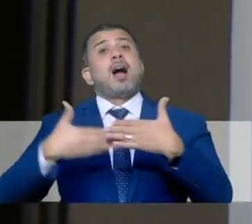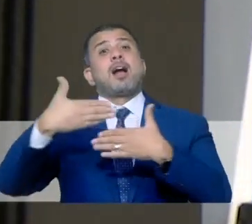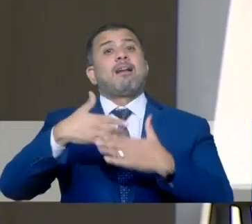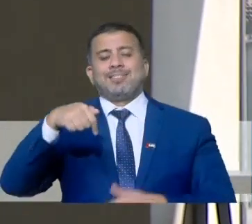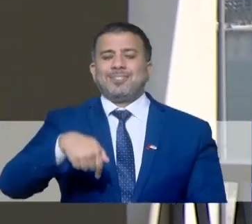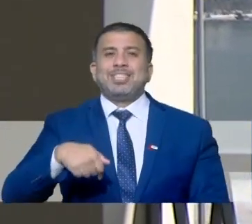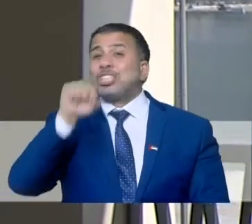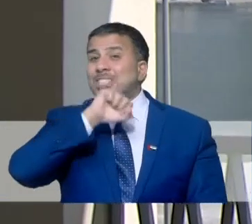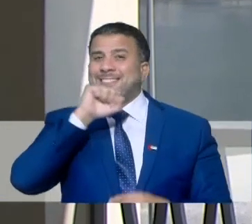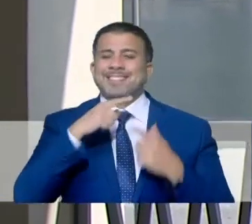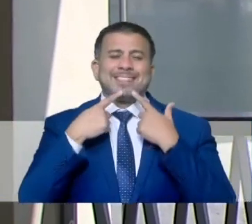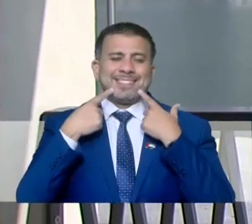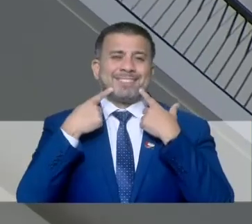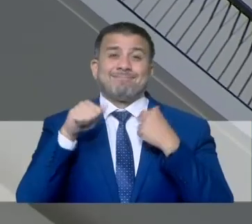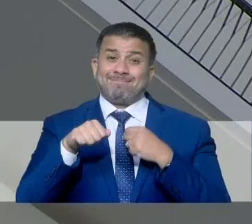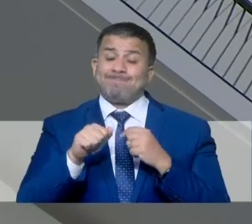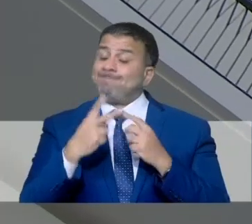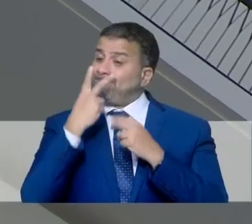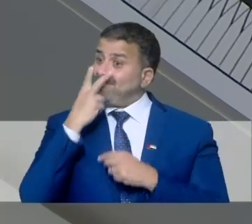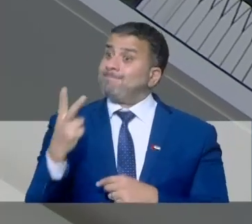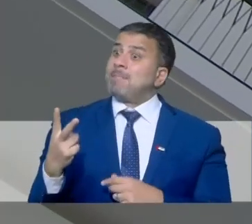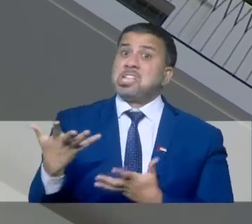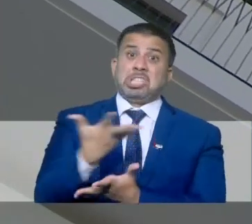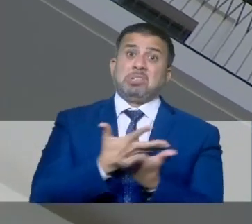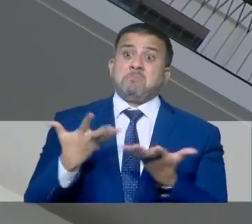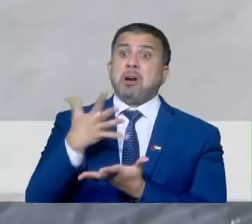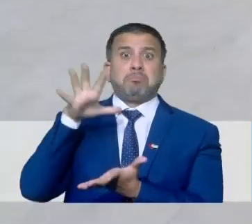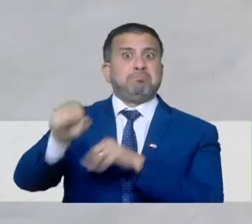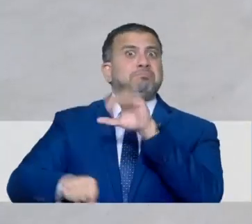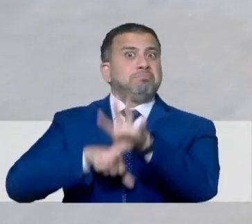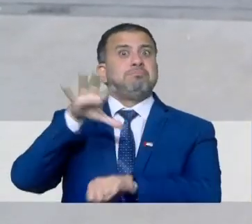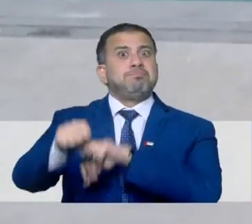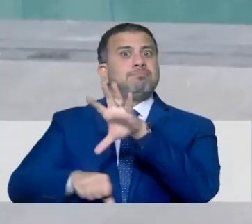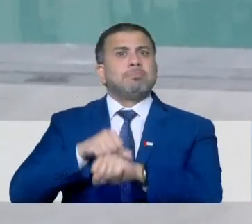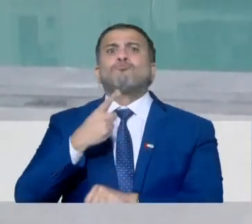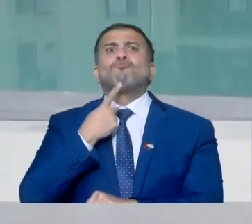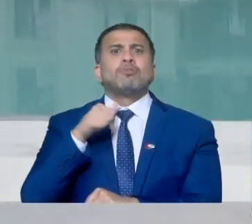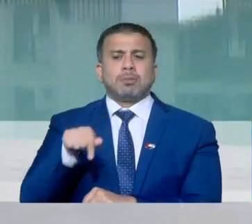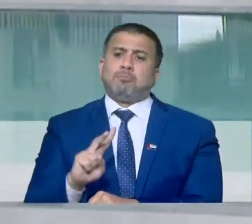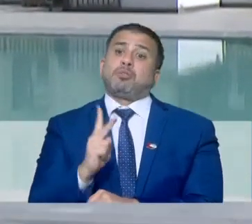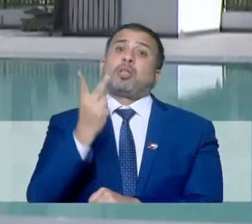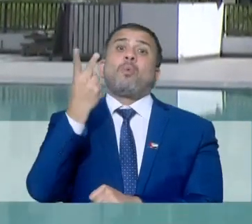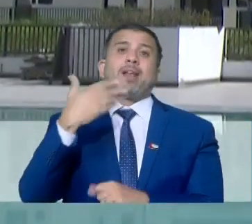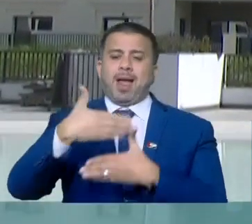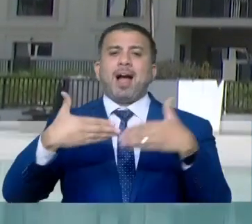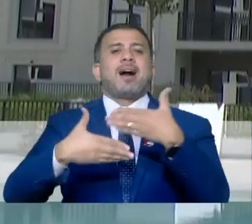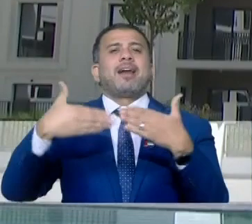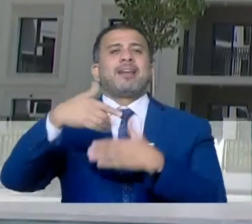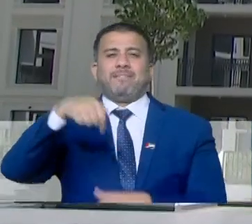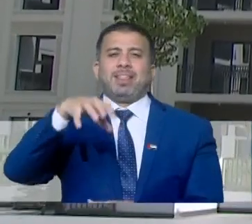الإمارة الباسمة، التي غدت محط أنظار المستثمرين وقبلة للعارضين والمطورين العقاريين في